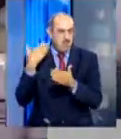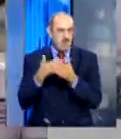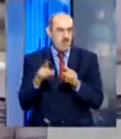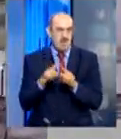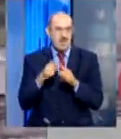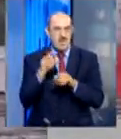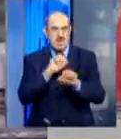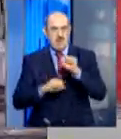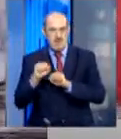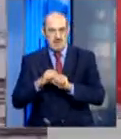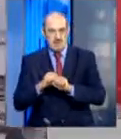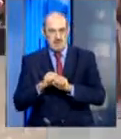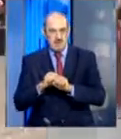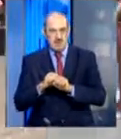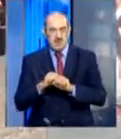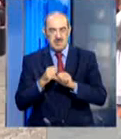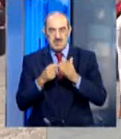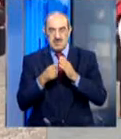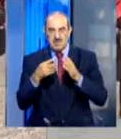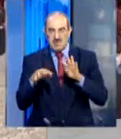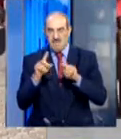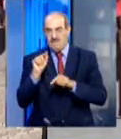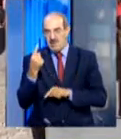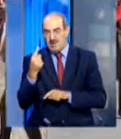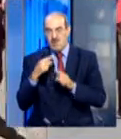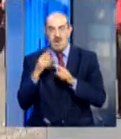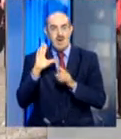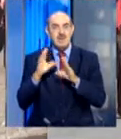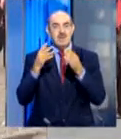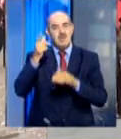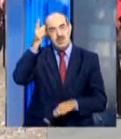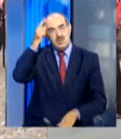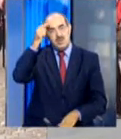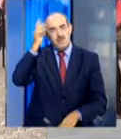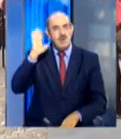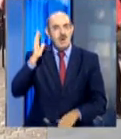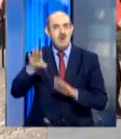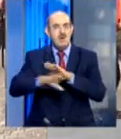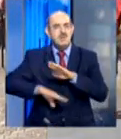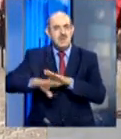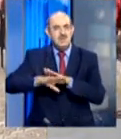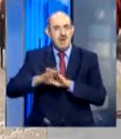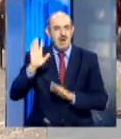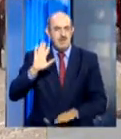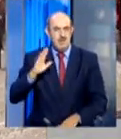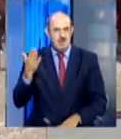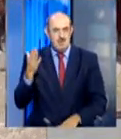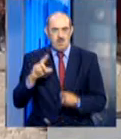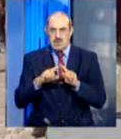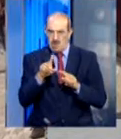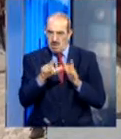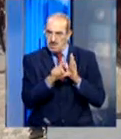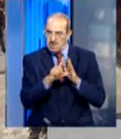18 سبتمبر 1921. جمهوريه الريفيه كانت جمهوريه قائمه بذاتها، لها دستور،